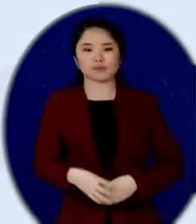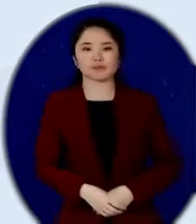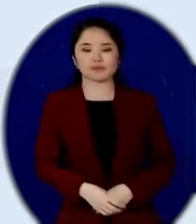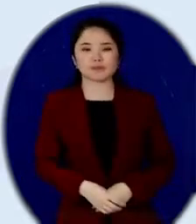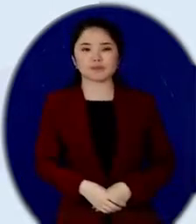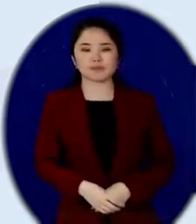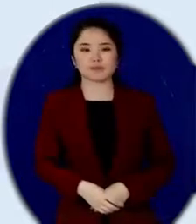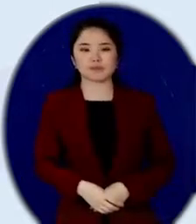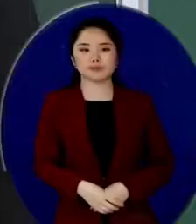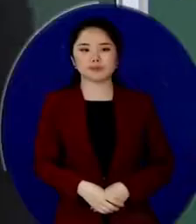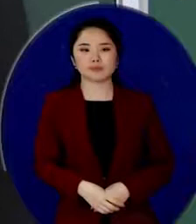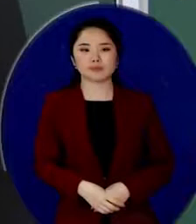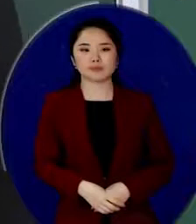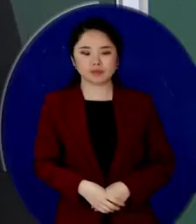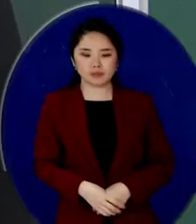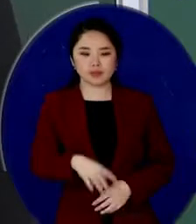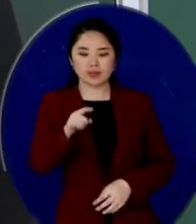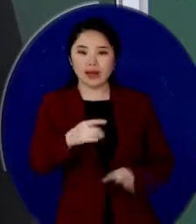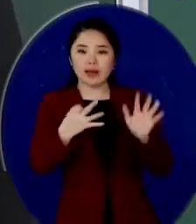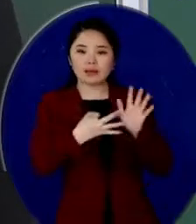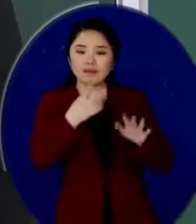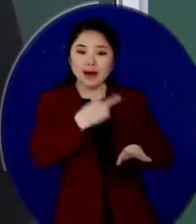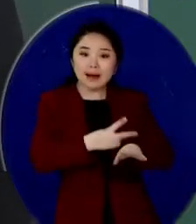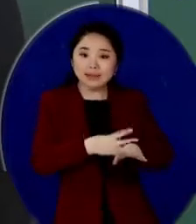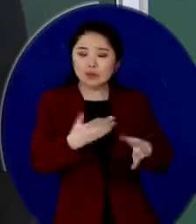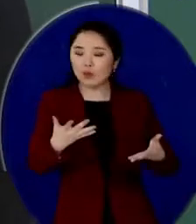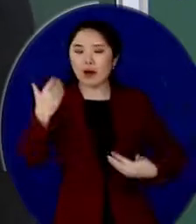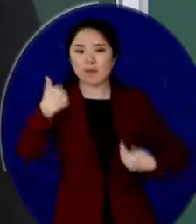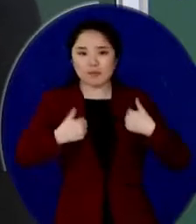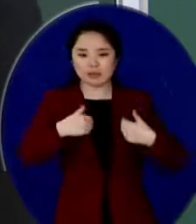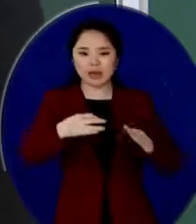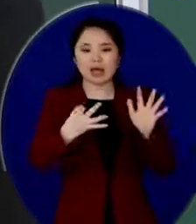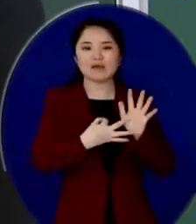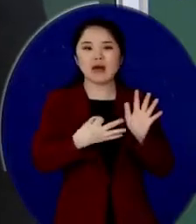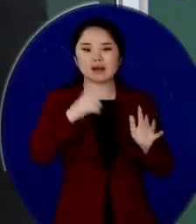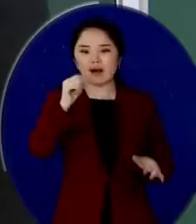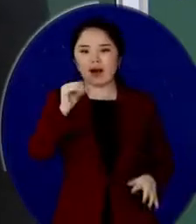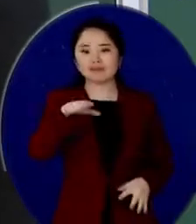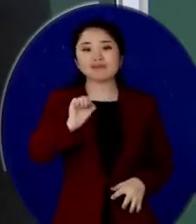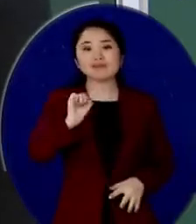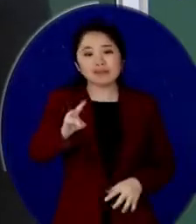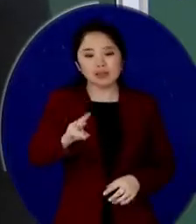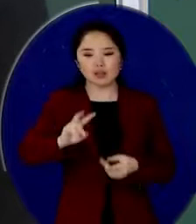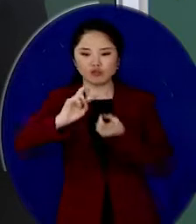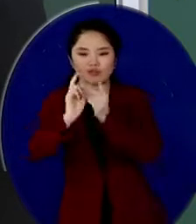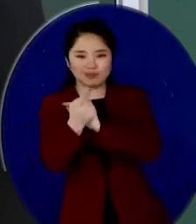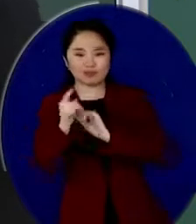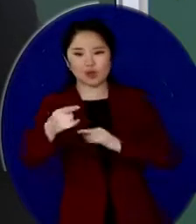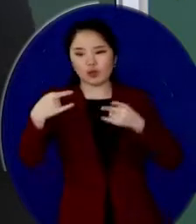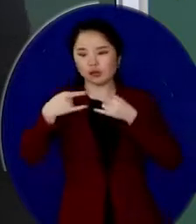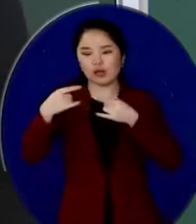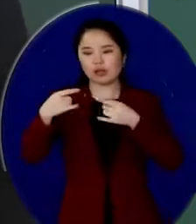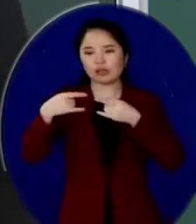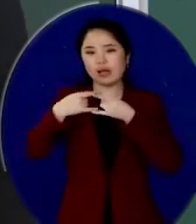За, бүгдээрээ 8 харандаага багш нь 8 хавтангаар төлөөлүүлж самбарт байрлуулсан